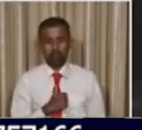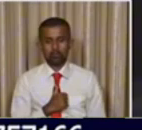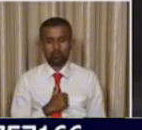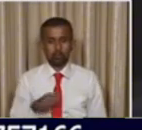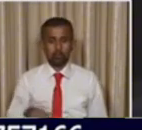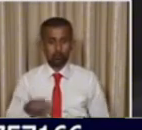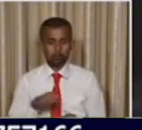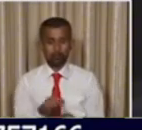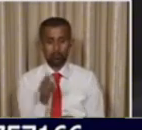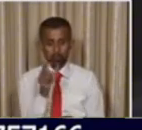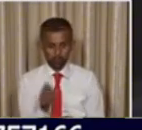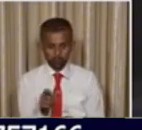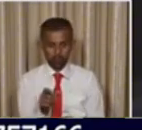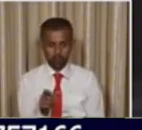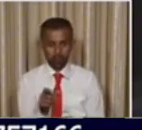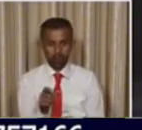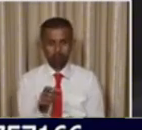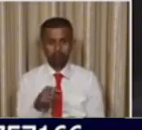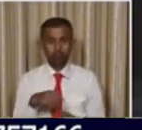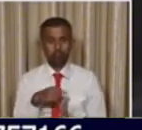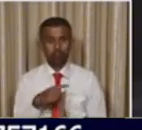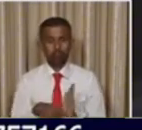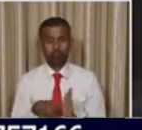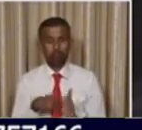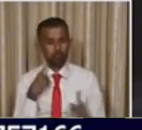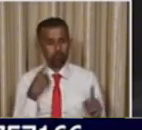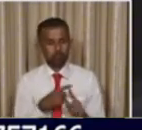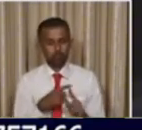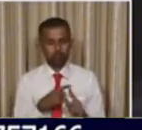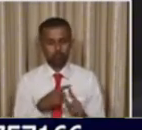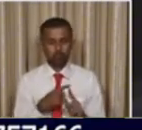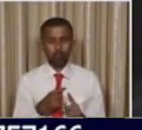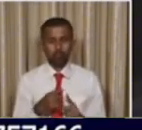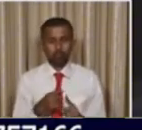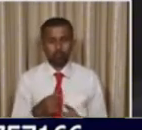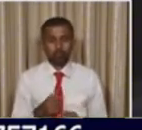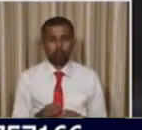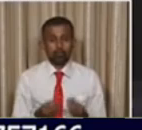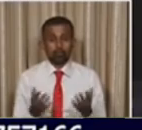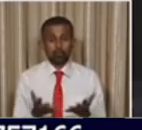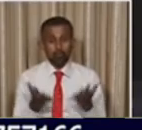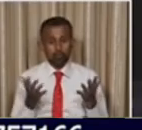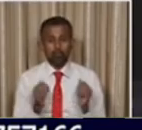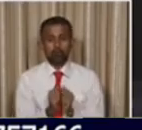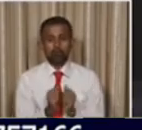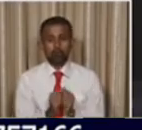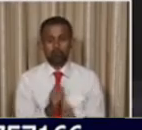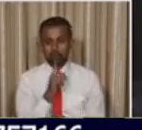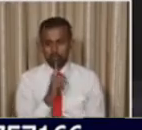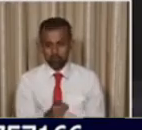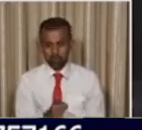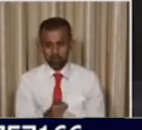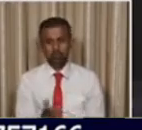இந்த ஒரு அது இந்த தேசத்திற்காக, இந்த நாட்டிற்காக, ஐக்கிய நாட்டிற்காக நீங்கள் செய்கின்ற மிகப்பெரிய தியாகமாக இருக்கும். இந்த காரியங்களை நீங்கள் செய்ய வேண்டும் என்று இந்த இடத்திலே நான்